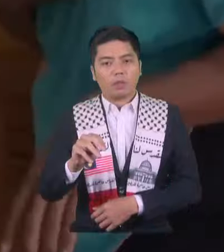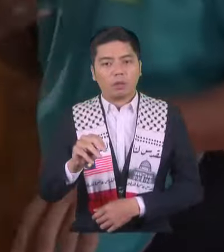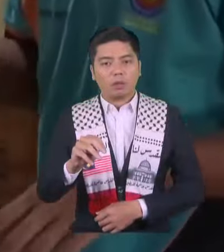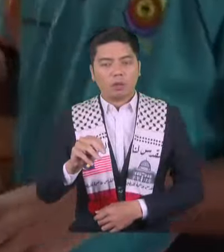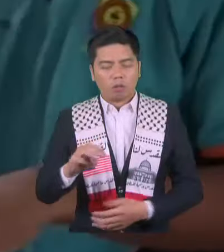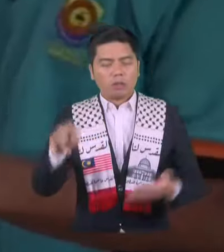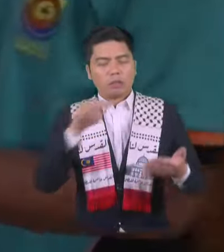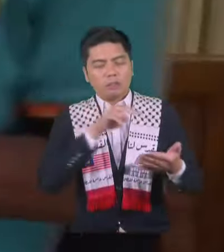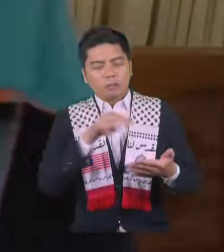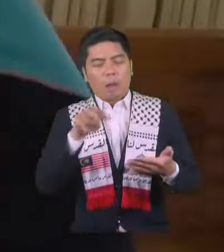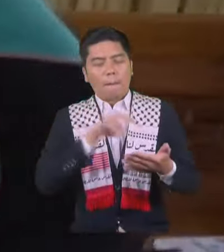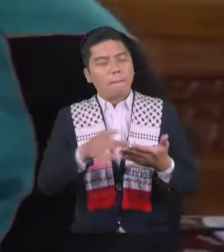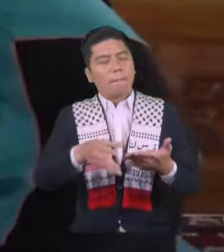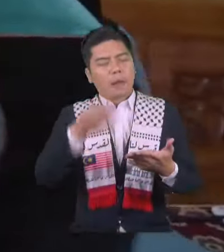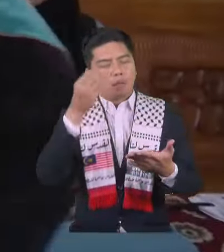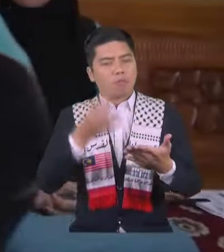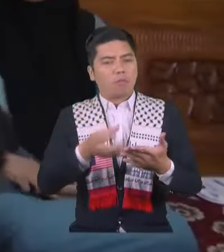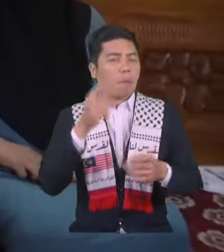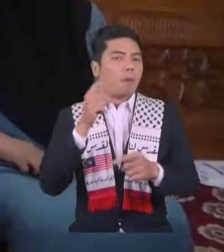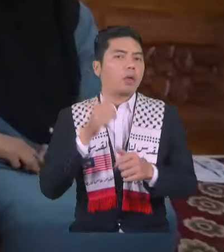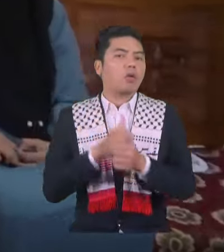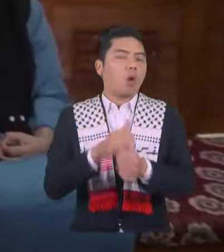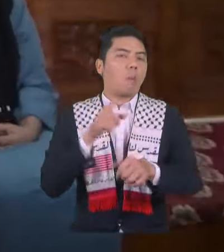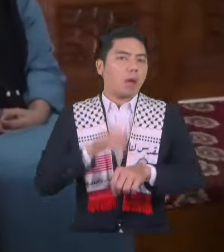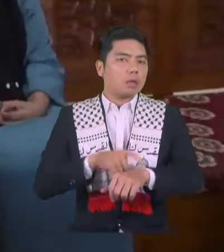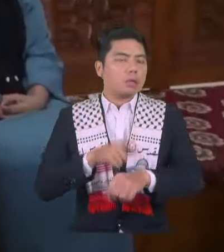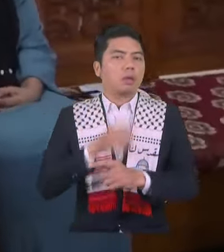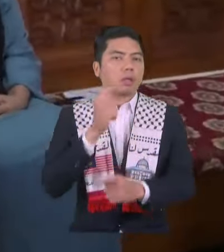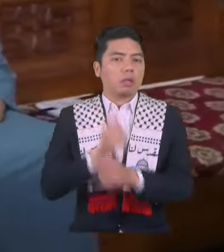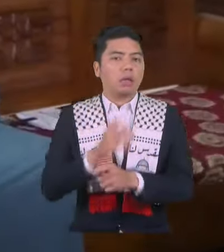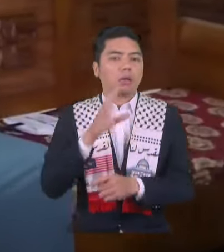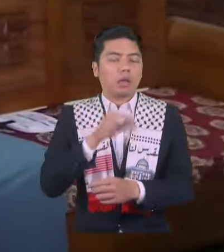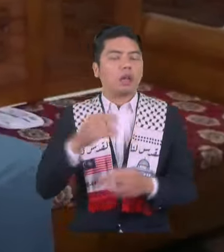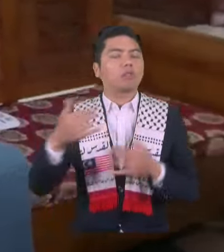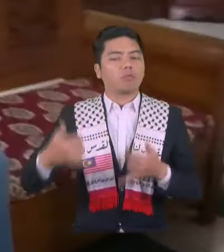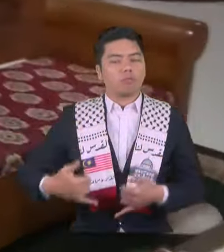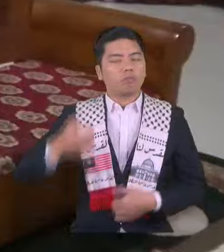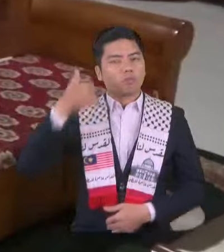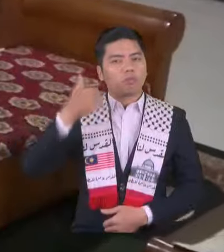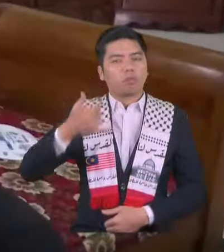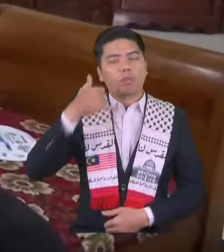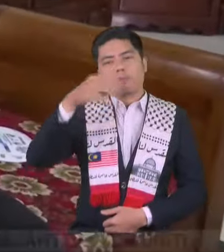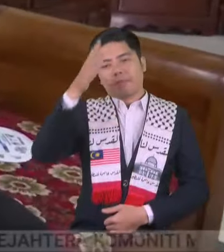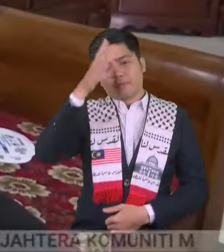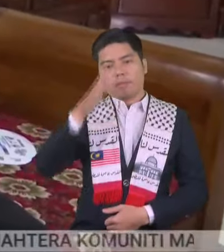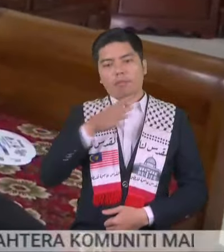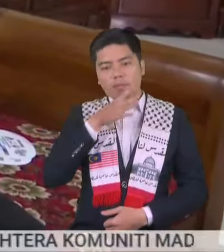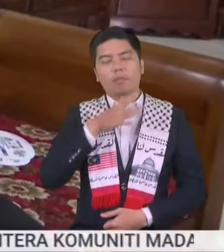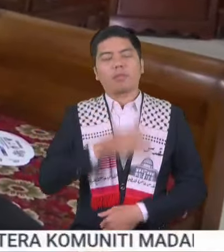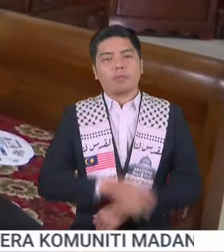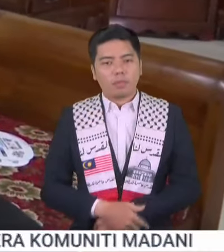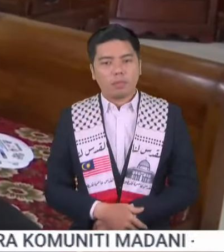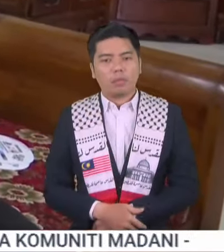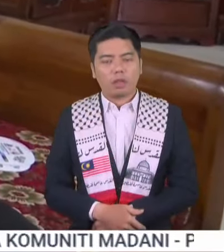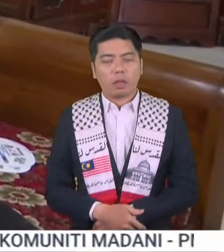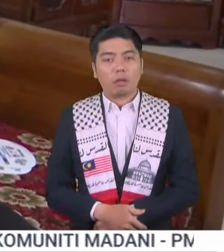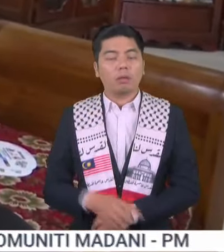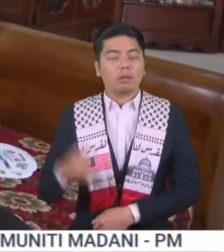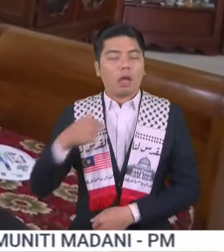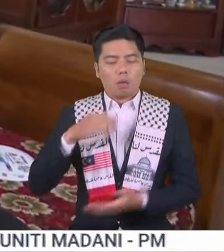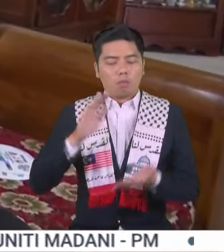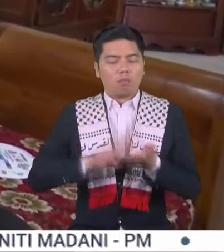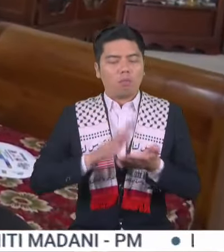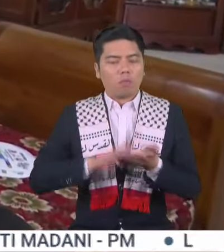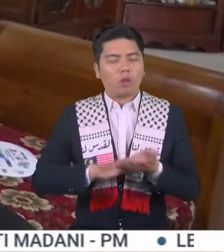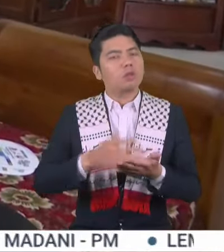melakukan ulang kaji secara konsisten dan juga menghubungi ibu bapa saya setiap hari. Semasa saya belajar di